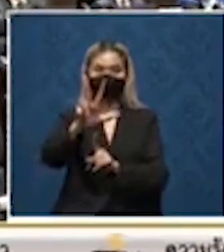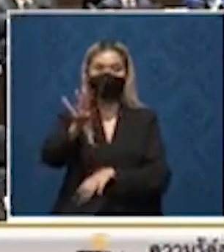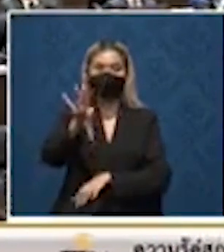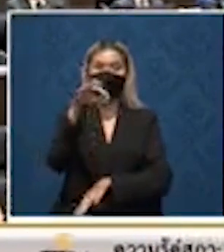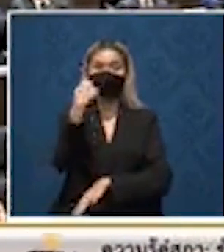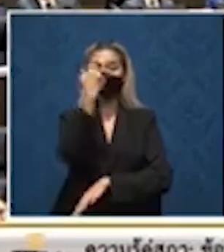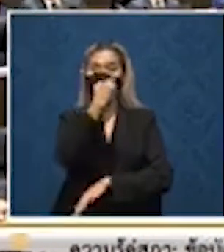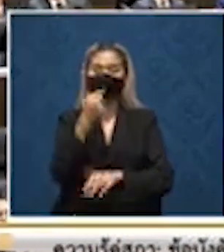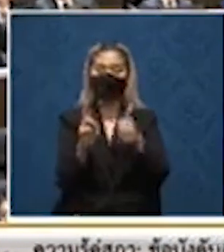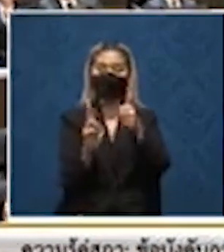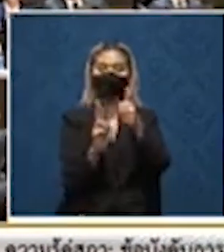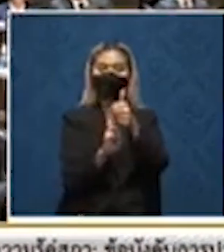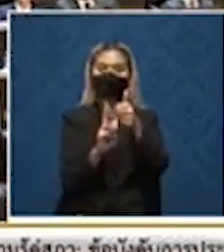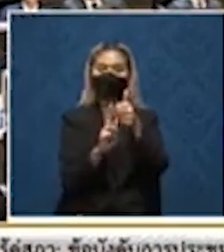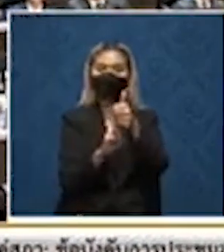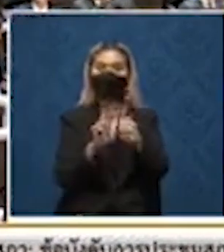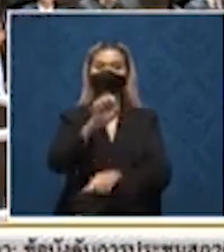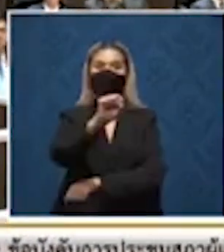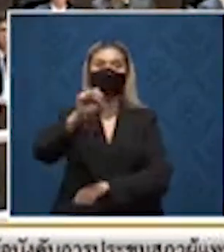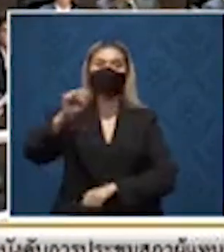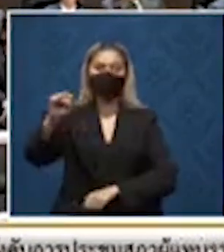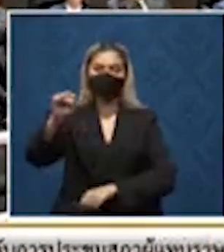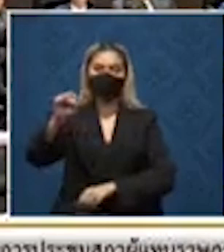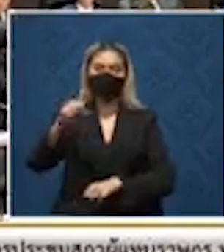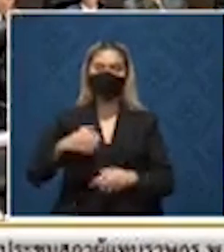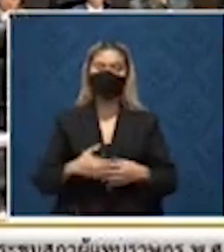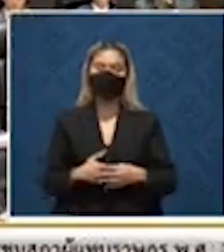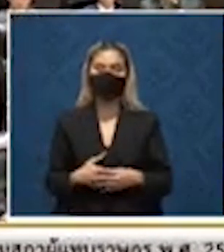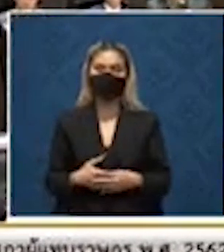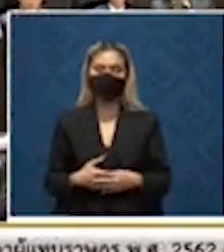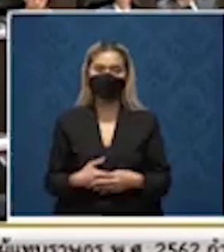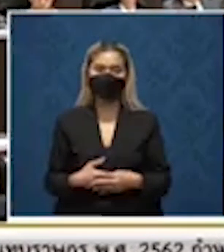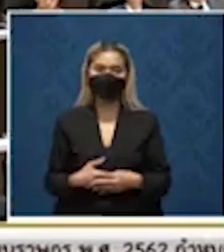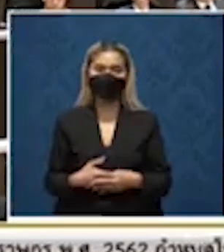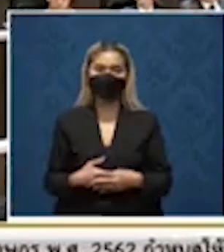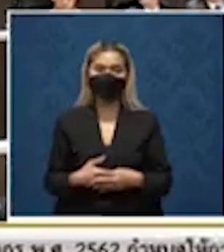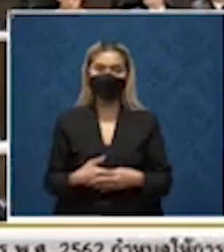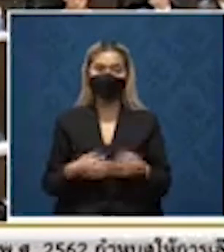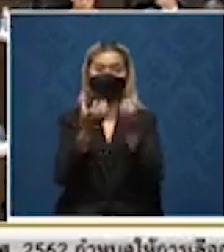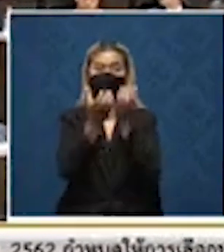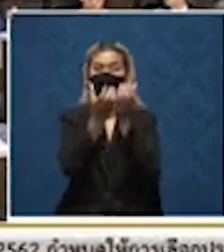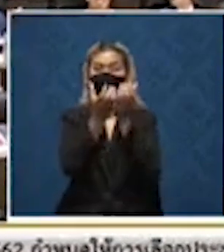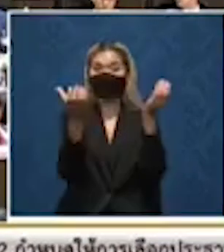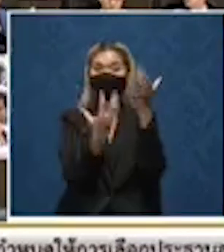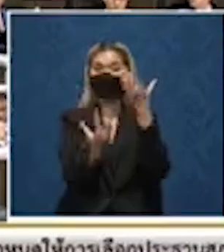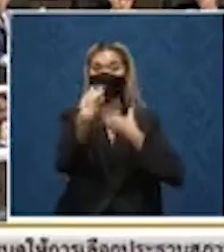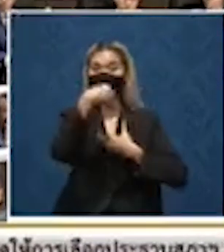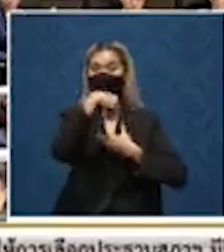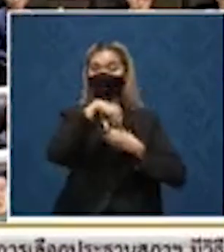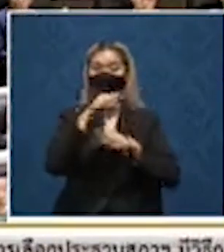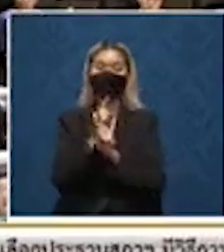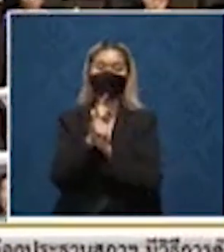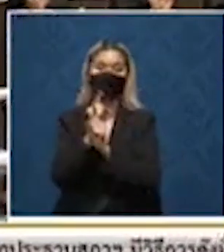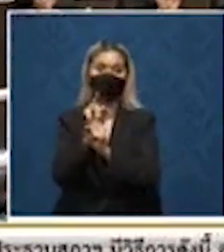ะหรือมากกว่านั้นก็แล้วแต่ขึ้นอยู่กับข้อมูลที่ผลของการเลือกตั้งนายก